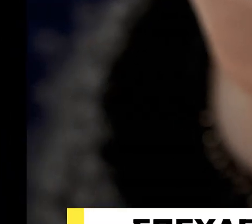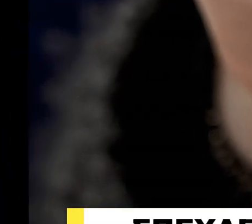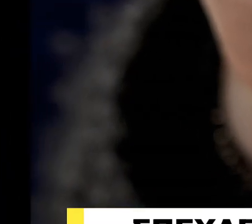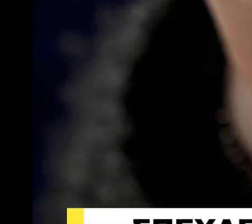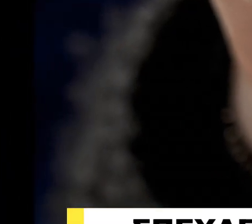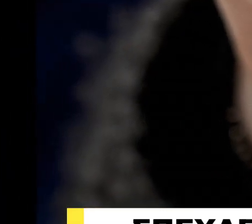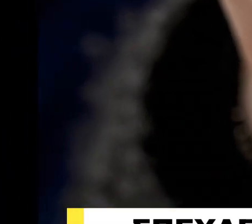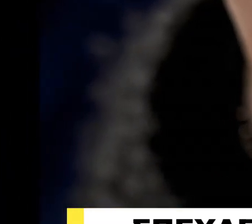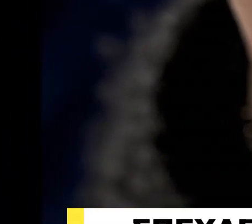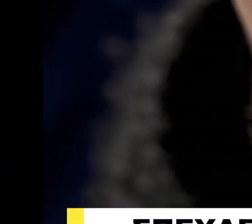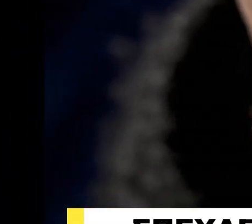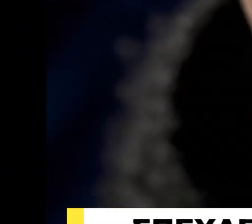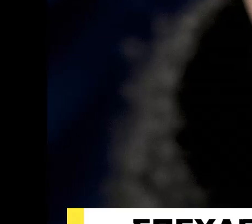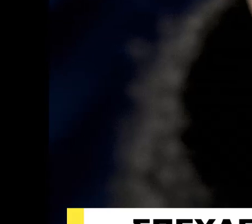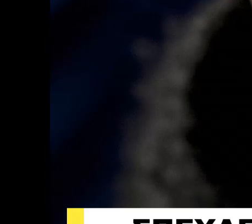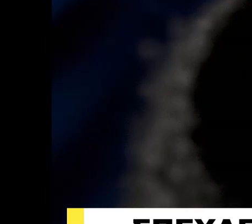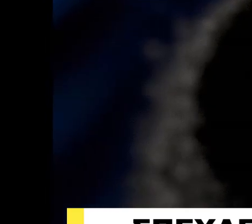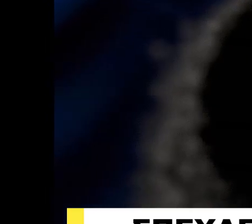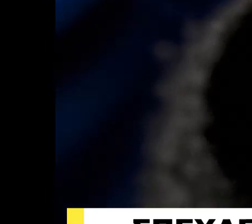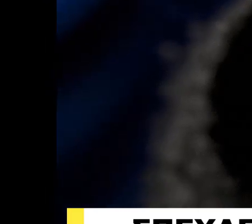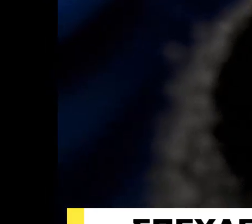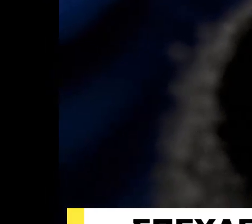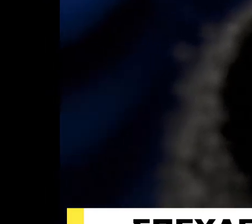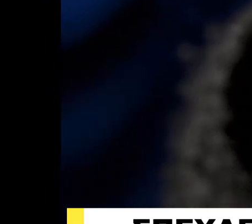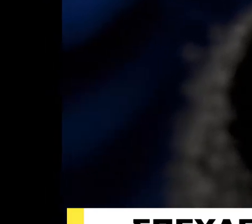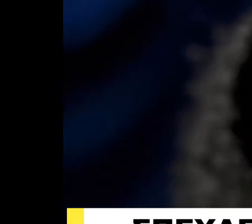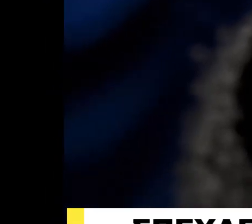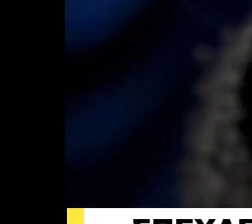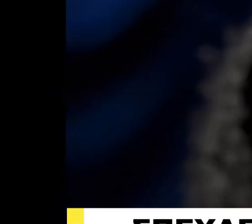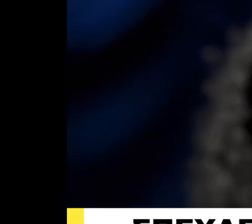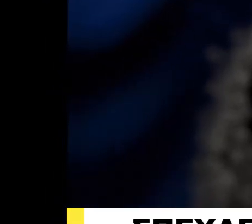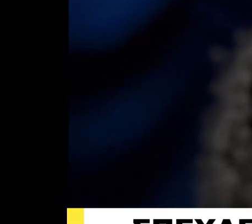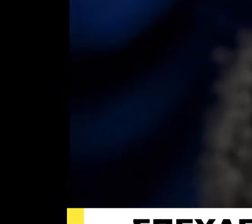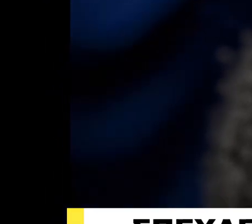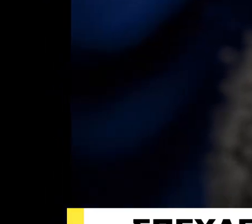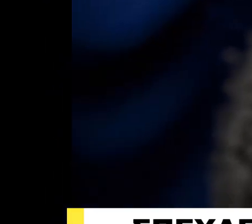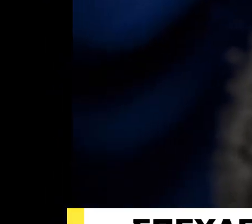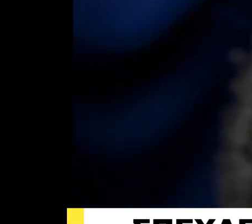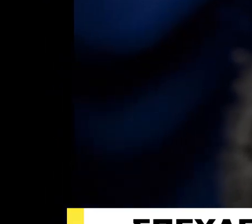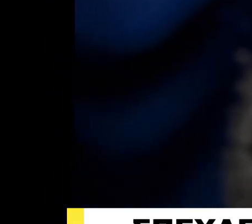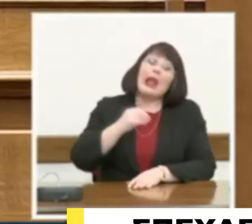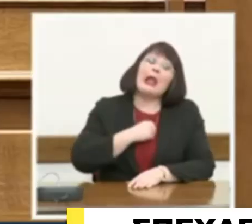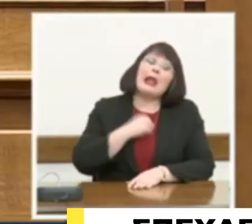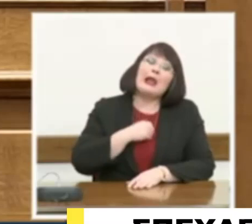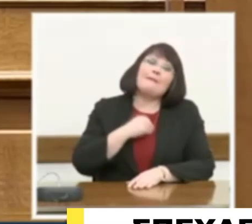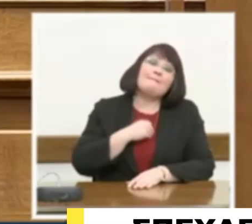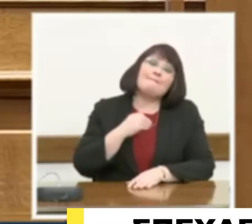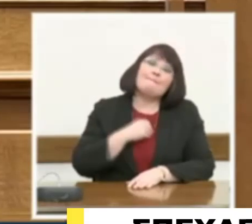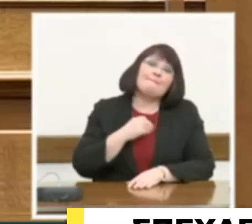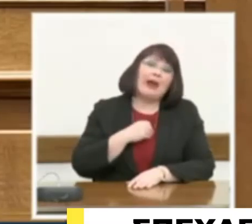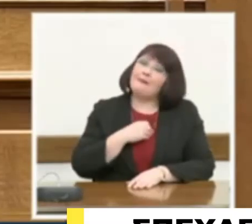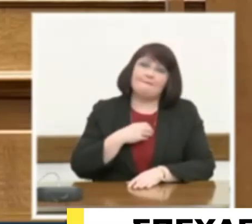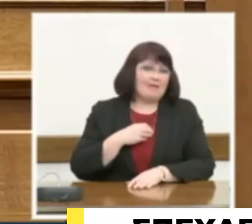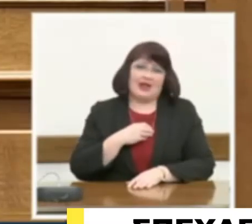εισόδου στη Βουλή από 3% σε 5%. Δημοσιογραφικές μάλιστα πληροφορίες αναφέρουν ότι ο Κυριάκος